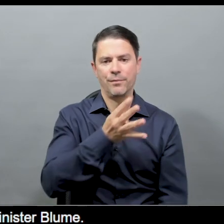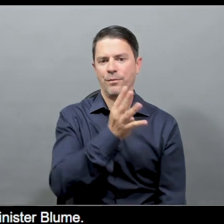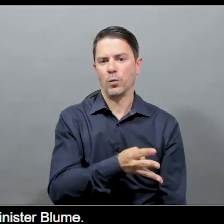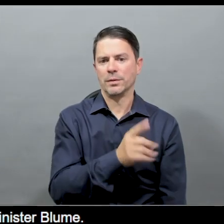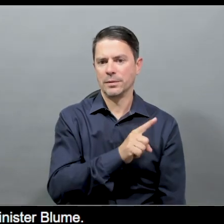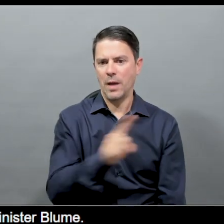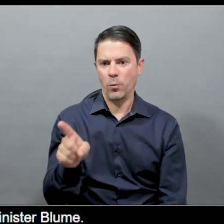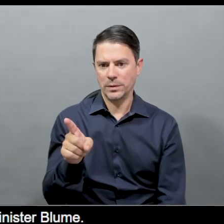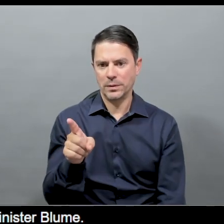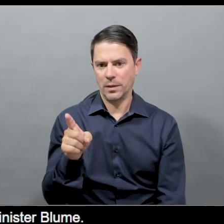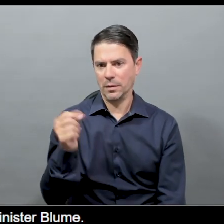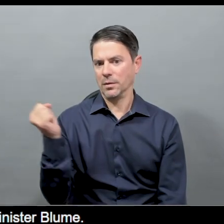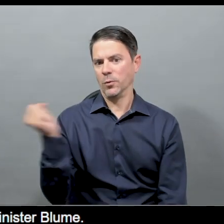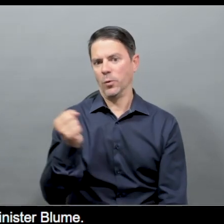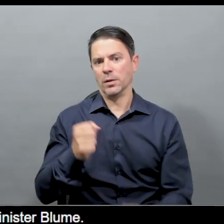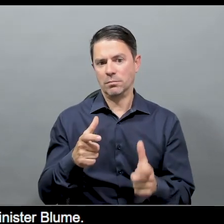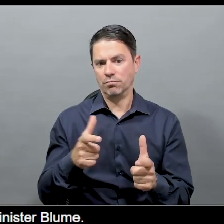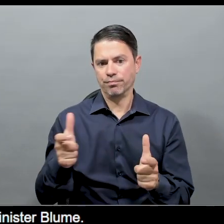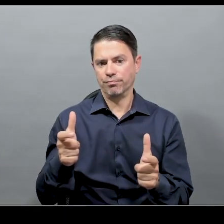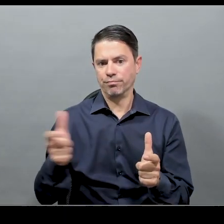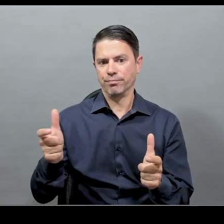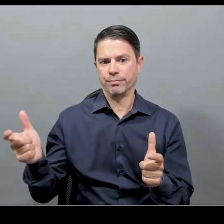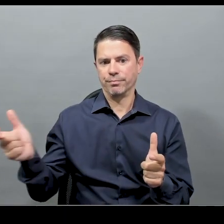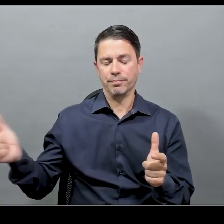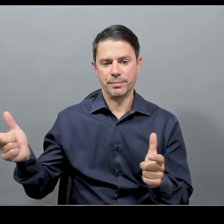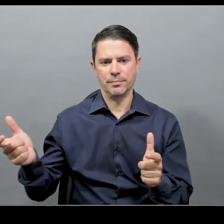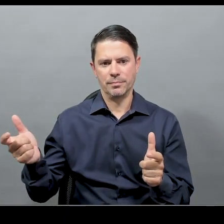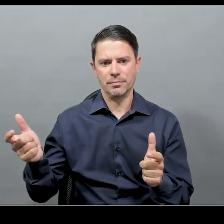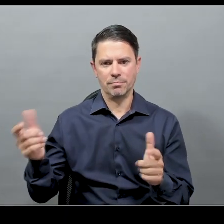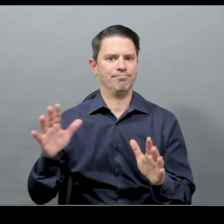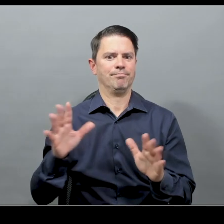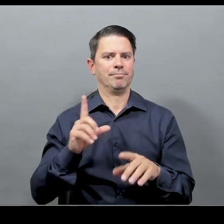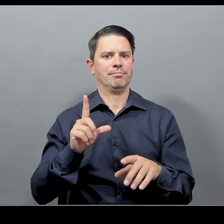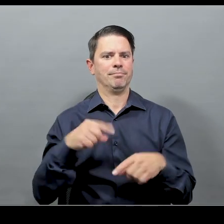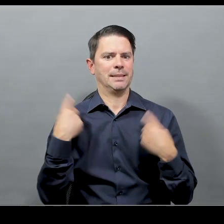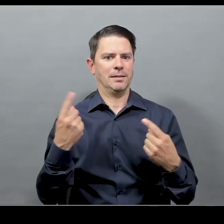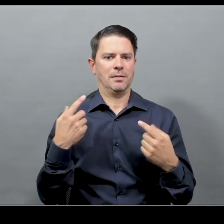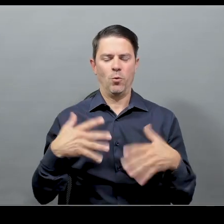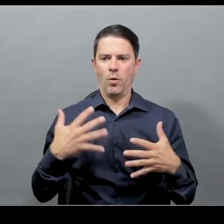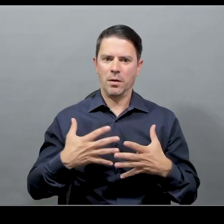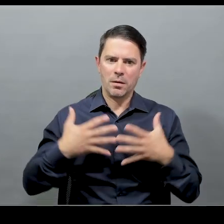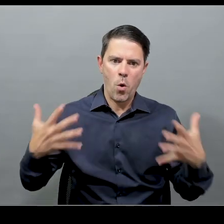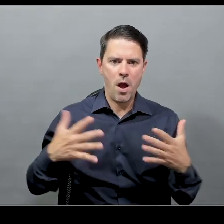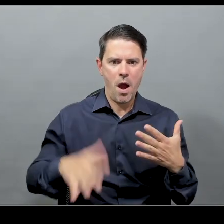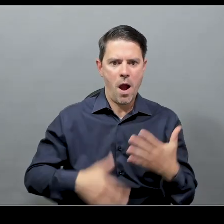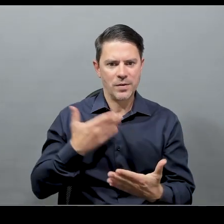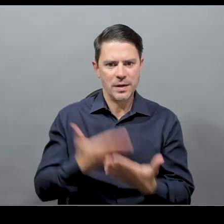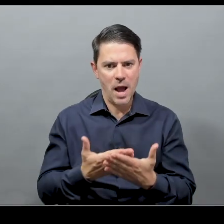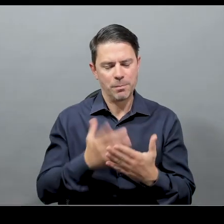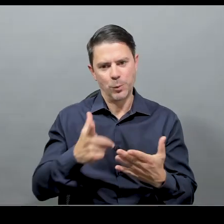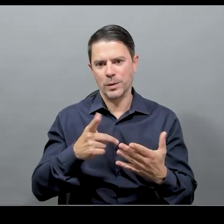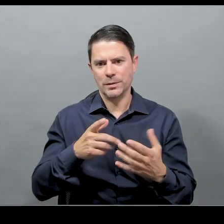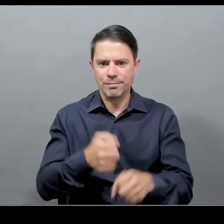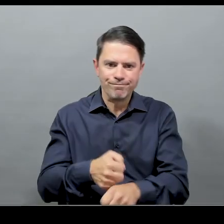gekommen. Ein beträchtlicher Zuwachs. Und insofern merken wir, dass wir hier natürlich eine große Aufgabe haben, wo wir nachziehen müssen. Diese